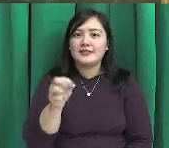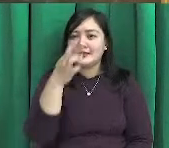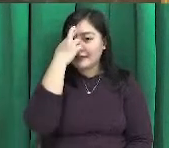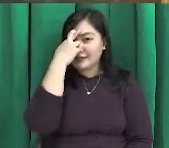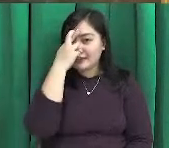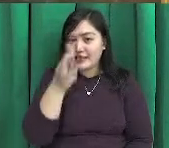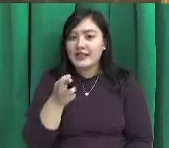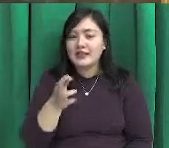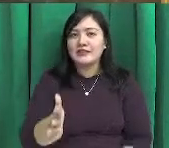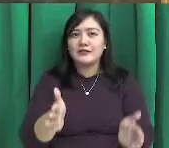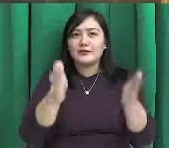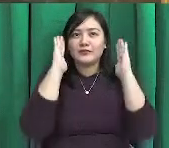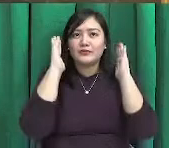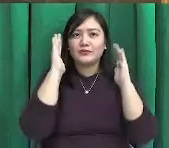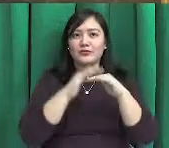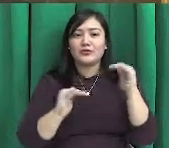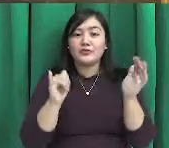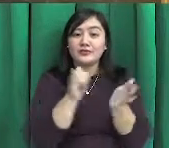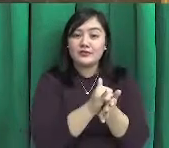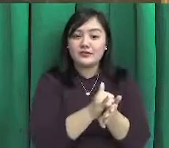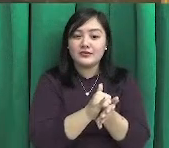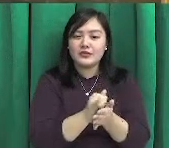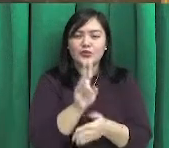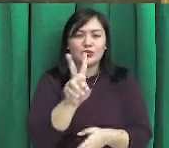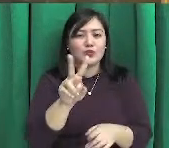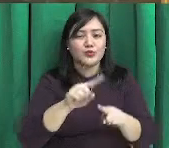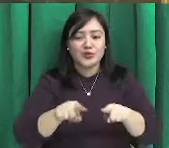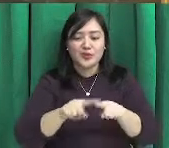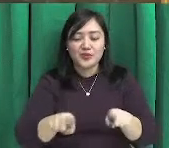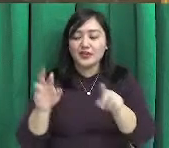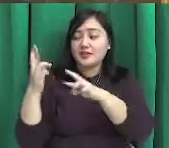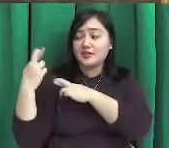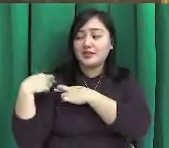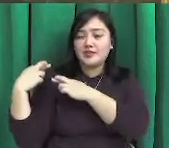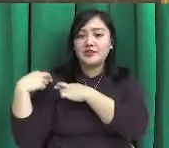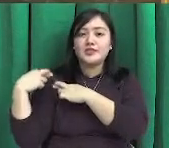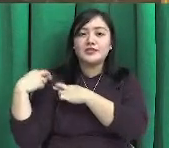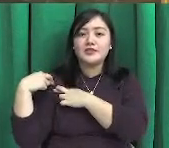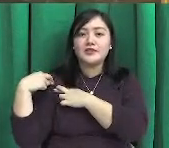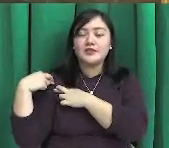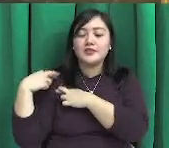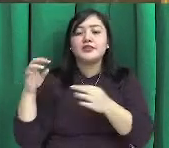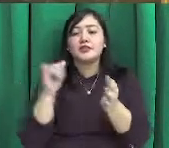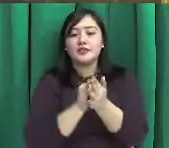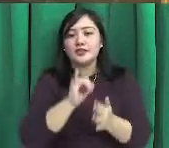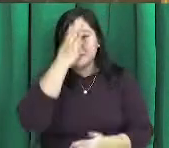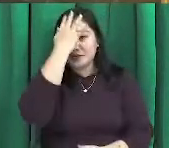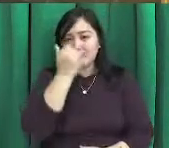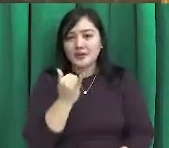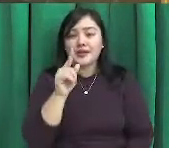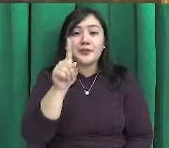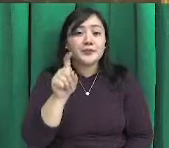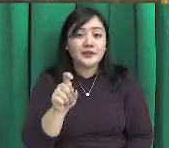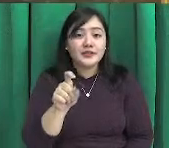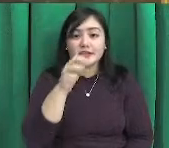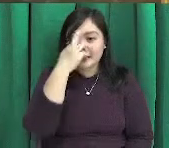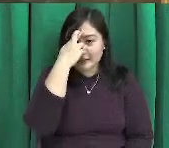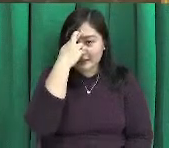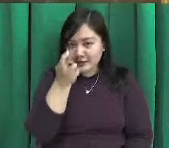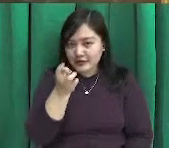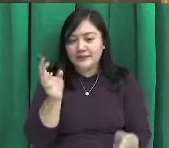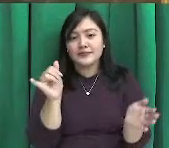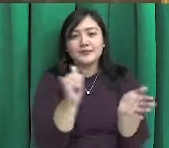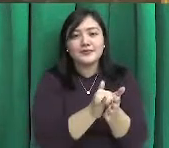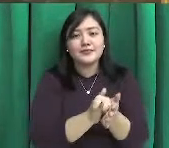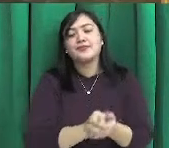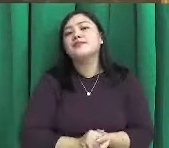Kasi, those are two different things, mga kapatid. Different jobs. Kaya dapat makita po natin na paano